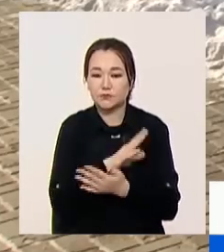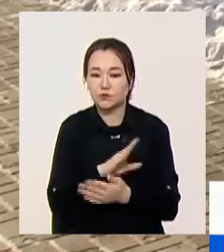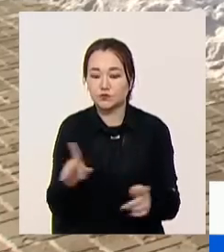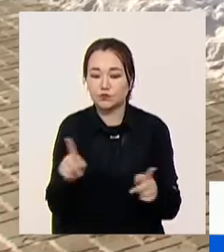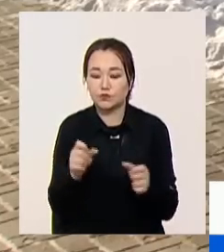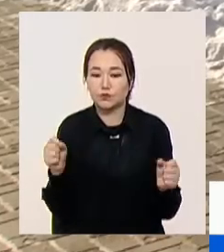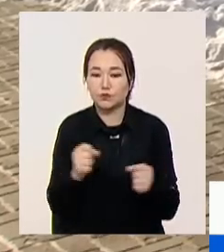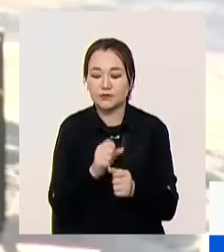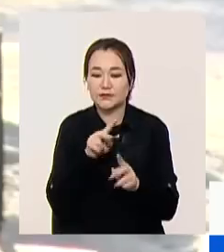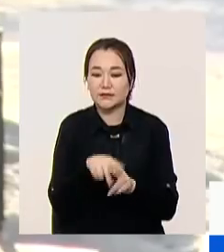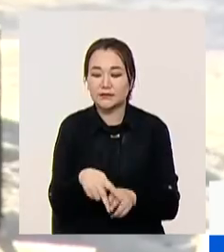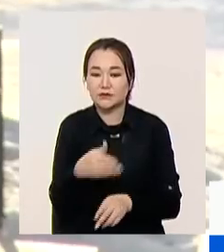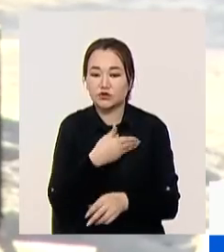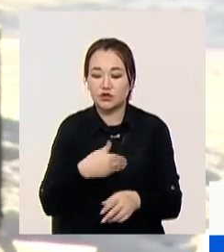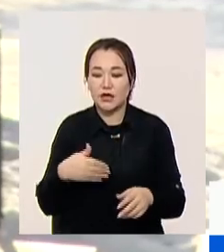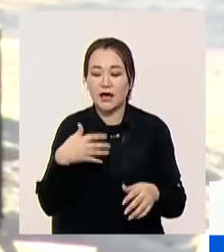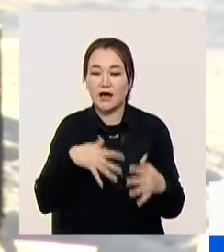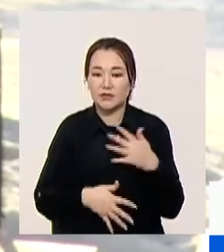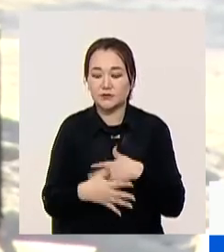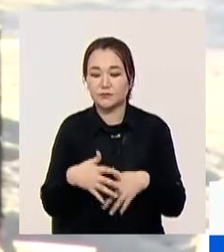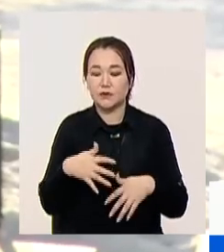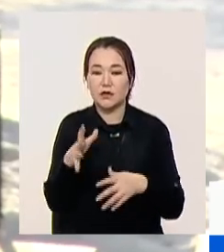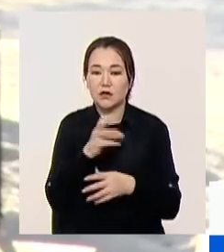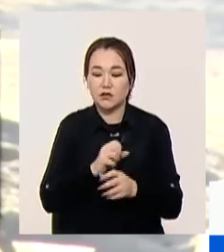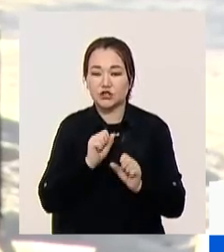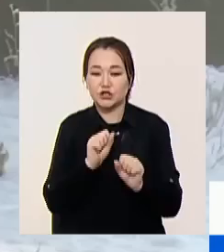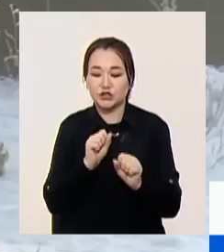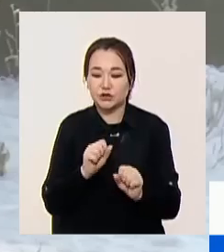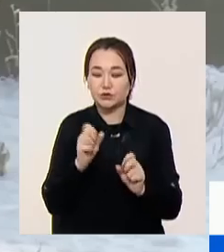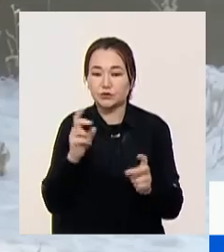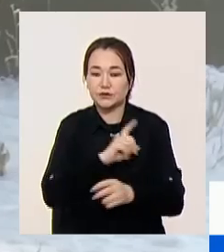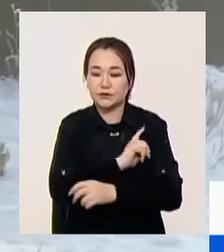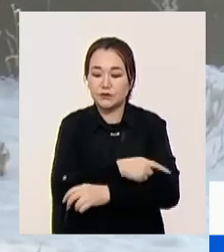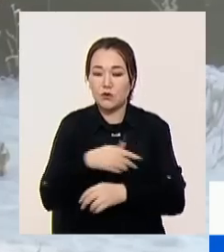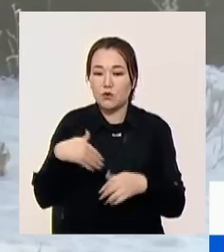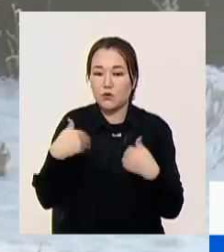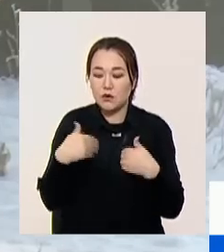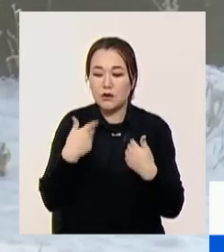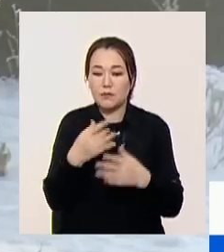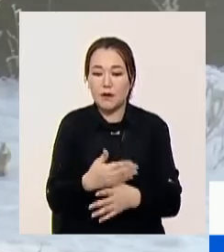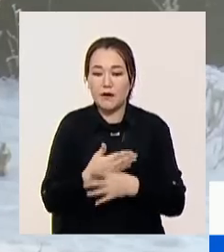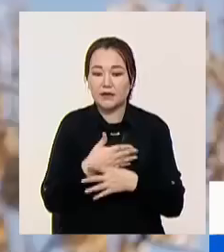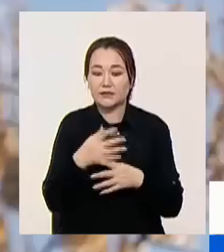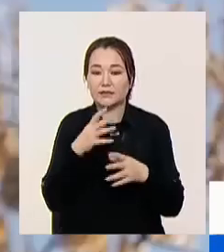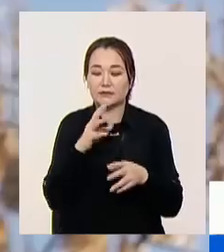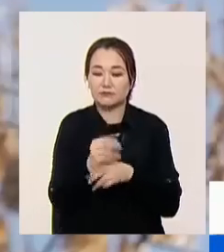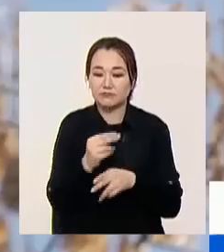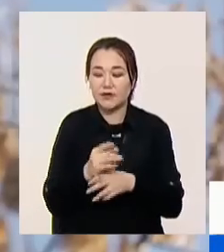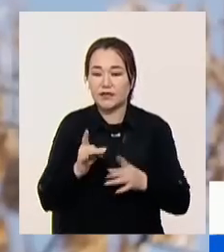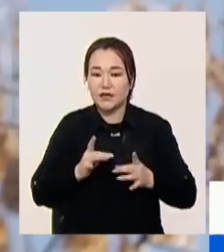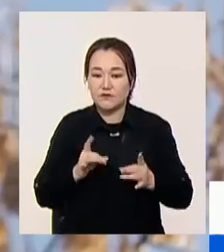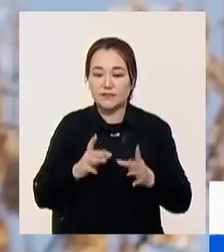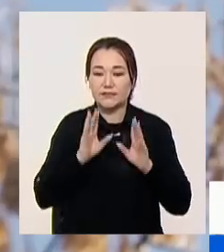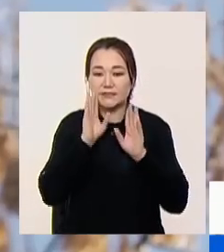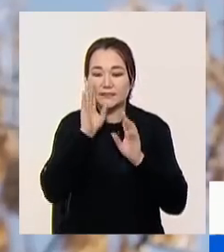холод заставляет наш организм встряхнуться и активизирует защитные силы, усиливает иммунитет и помогает справляться с нервозами и стрессом,